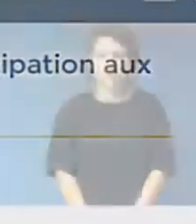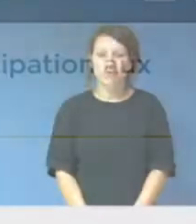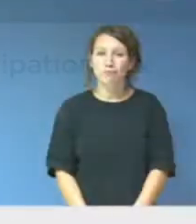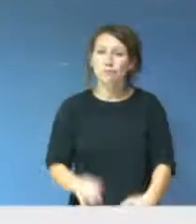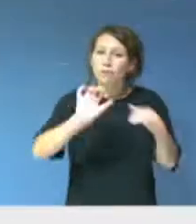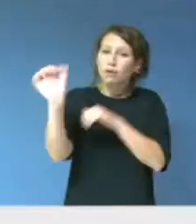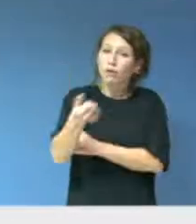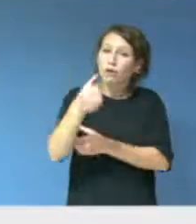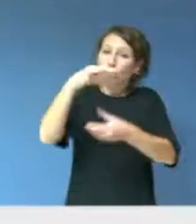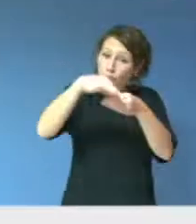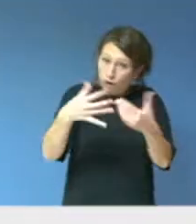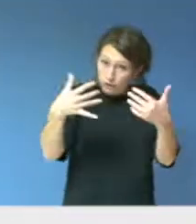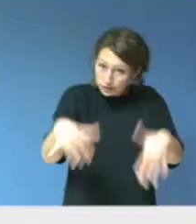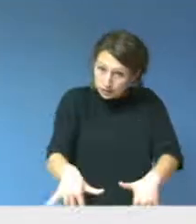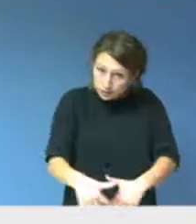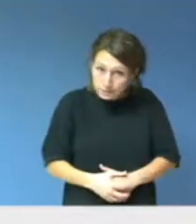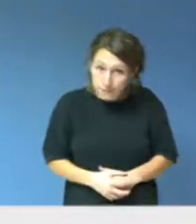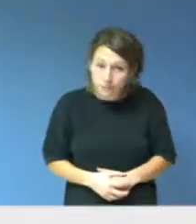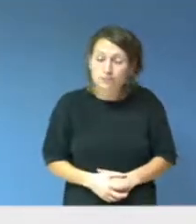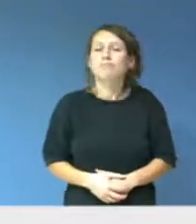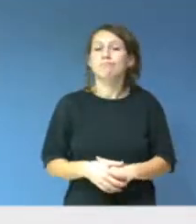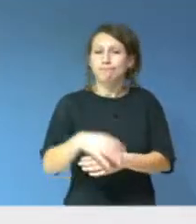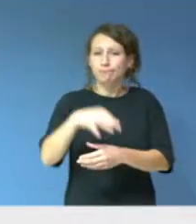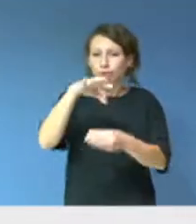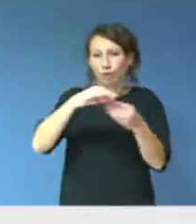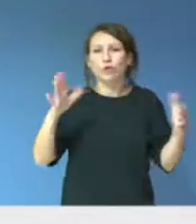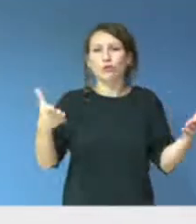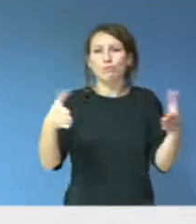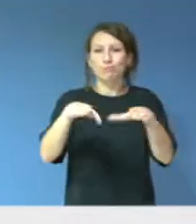Chacun peut s'exprimer. Le scrutin est clos.